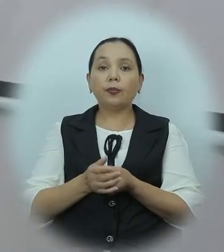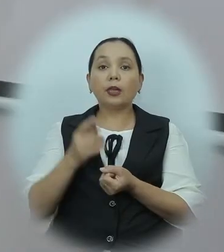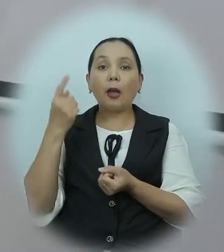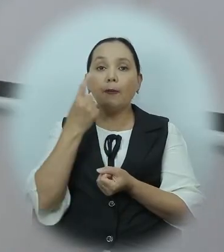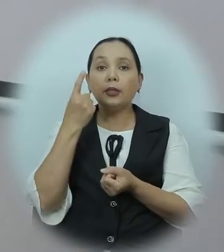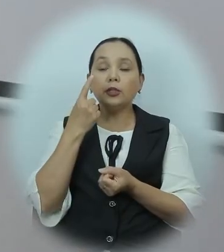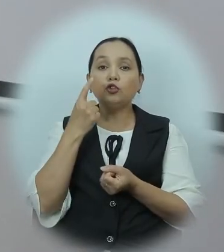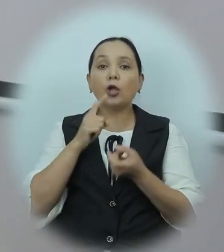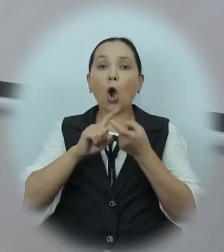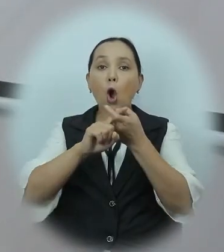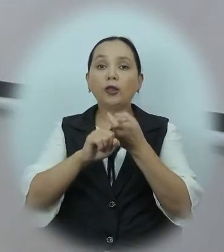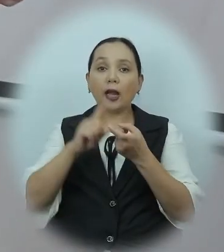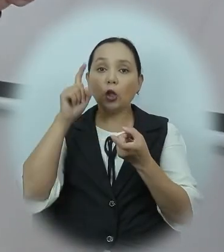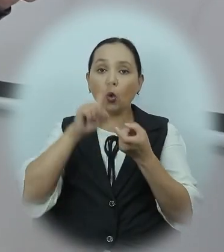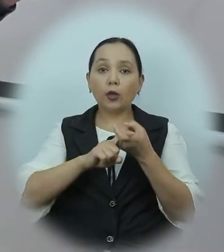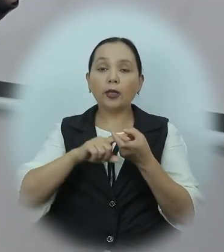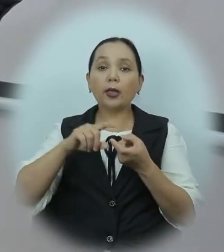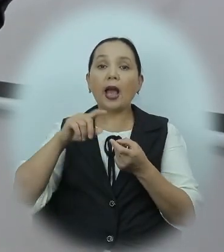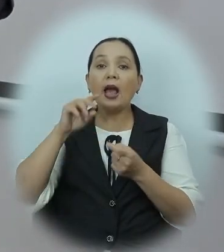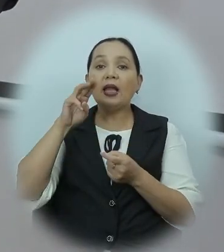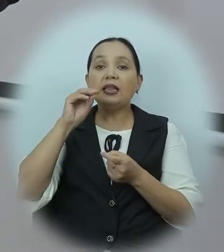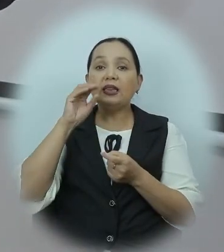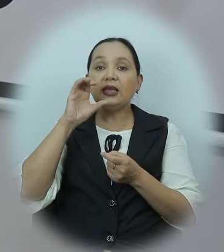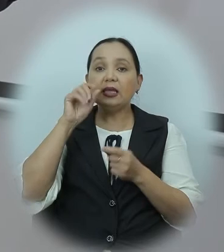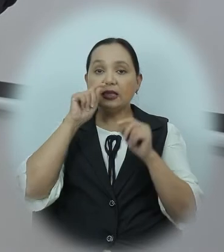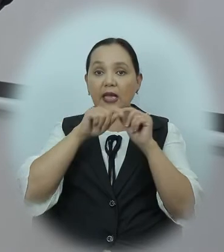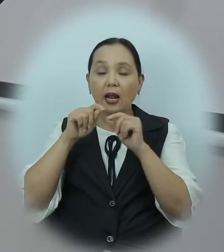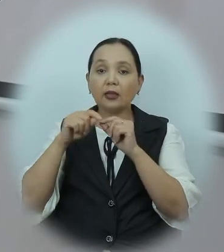Birinchi kontaktga ulagandan keyin multitesterning ikkinchi shub